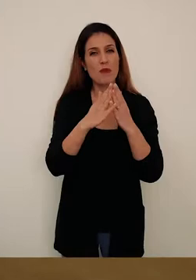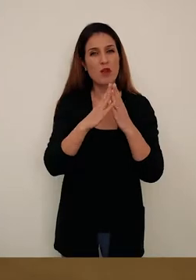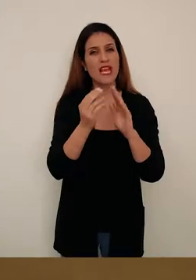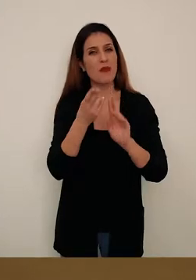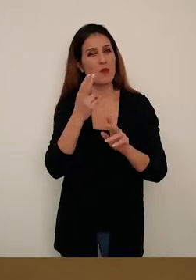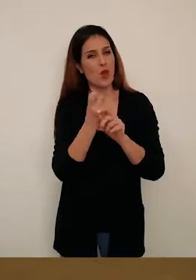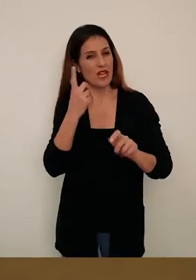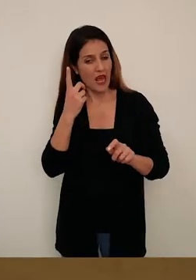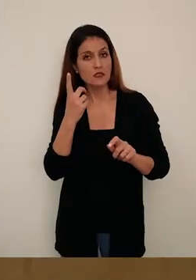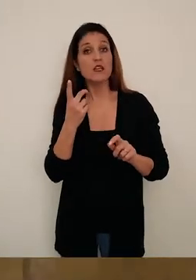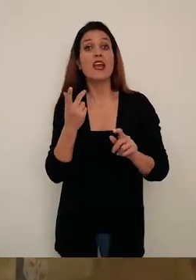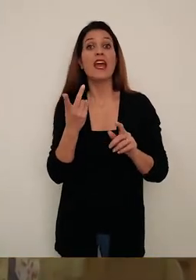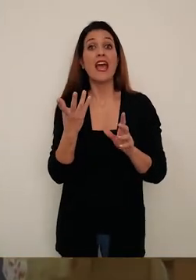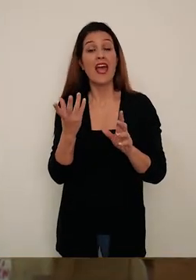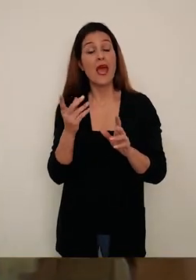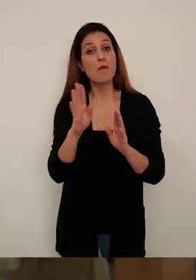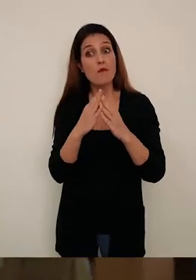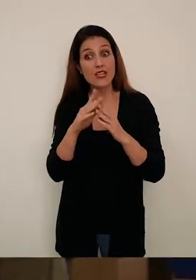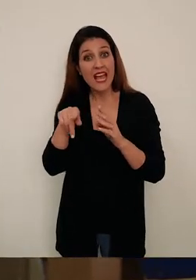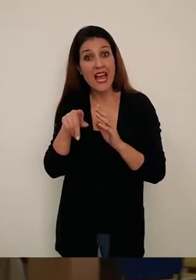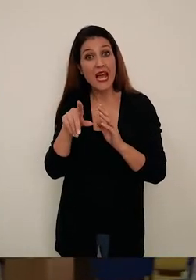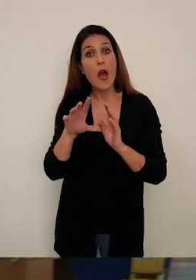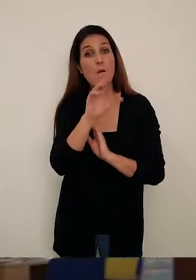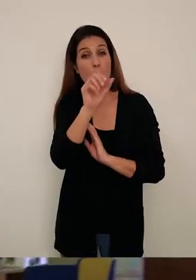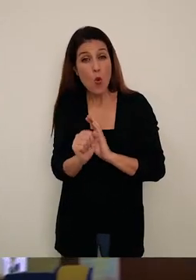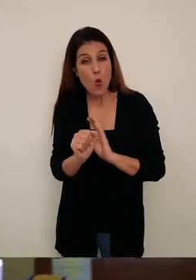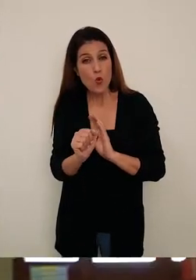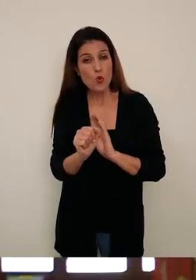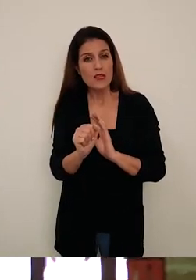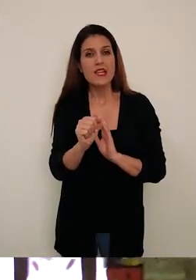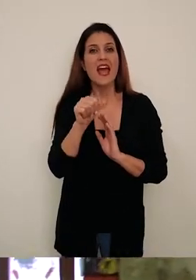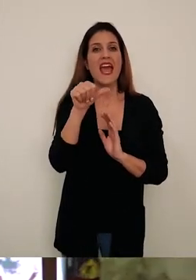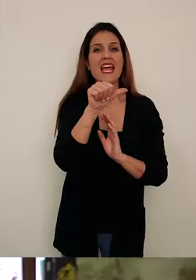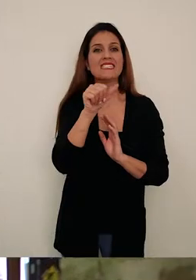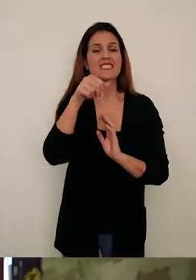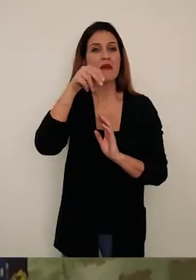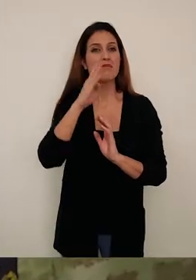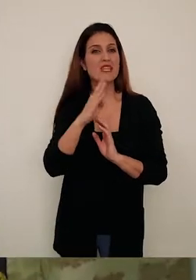Salento Bibliotecario, essendo inserita nel piano di sviluppo SBN di Puglia.